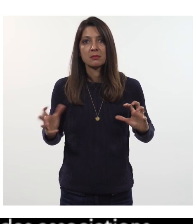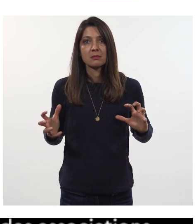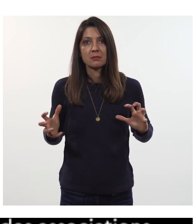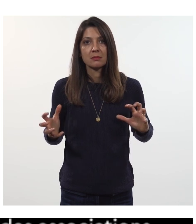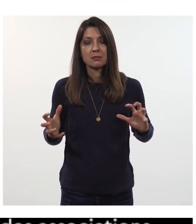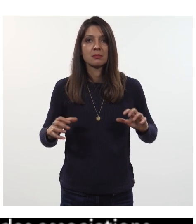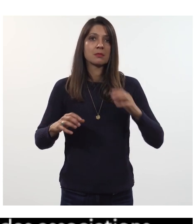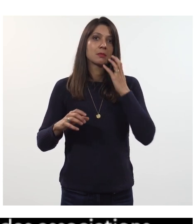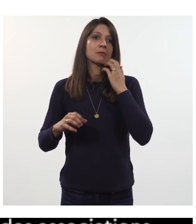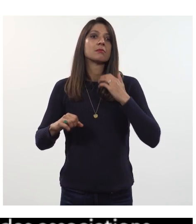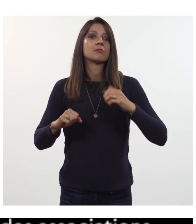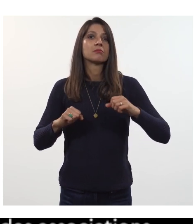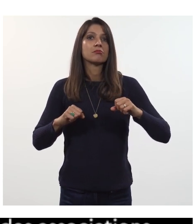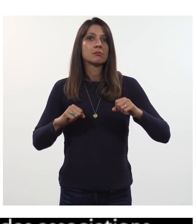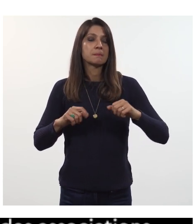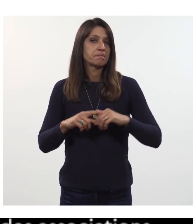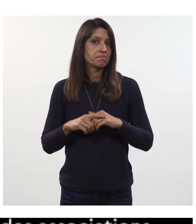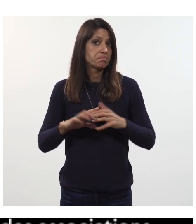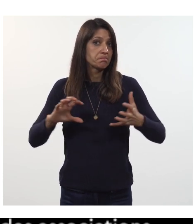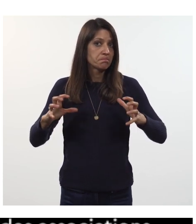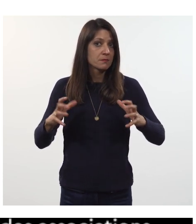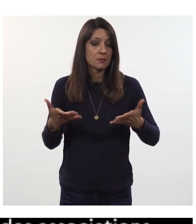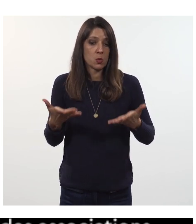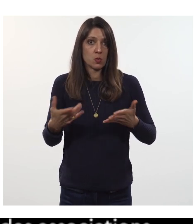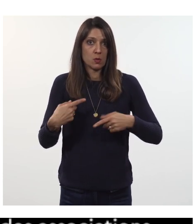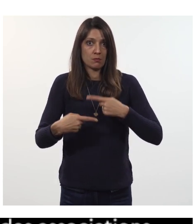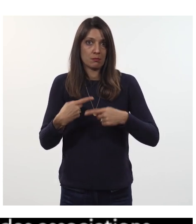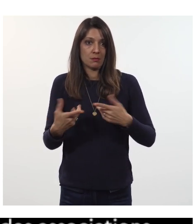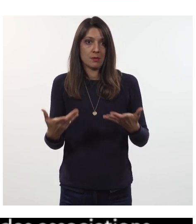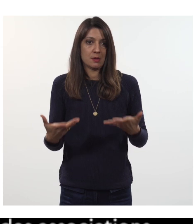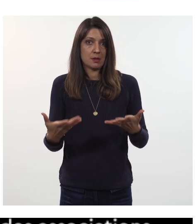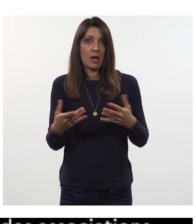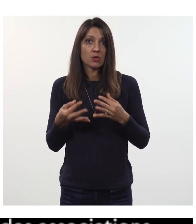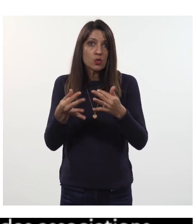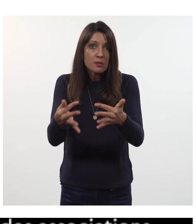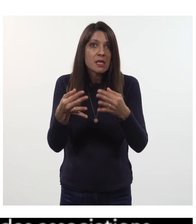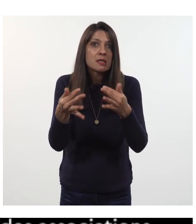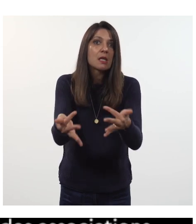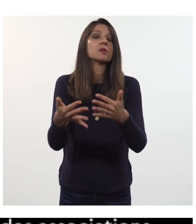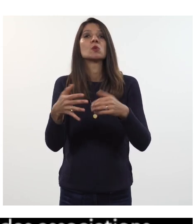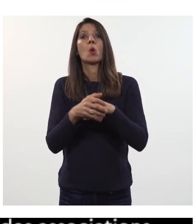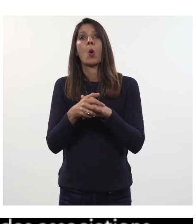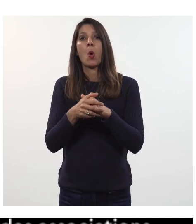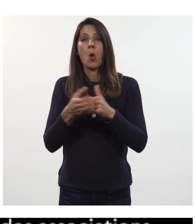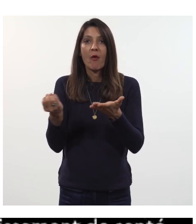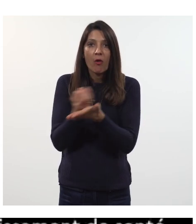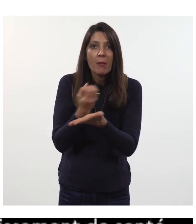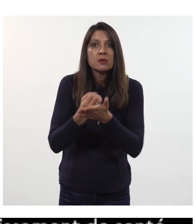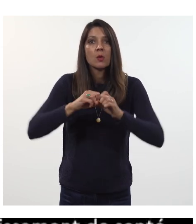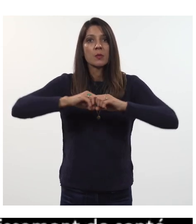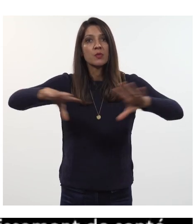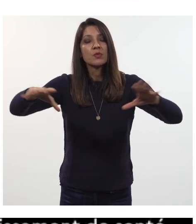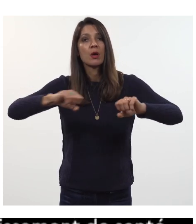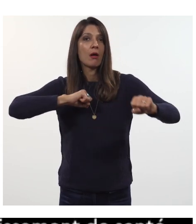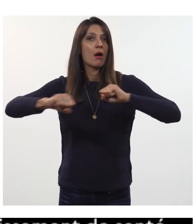des actions de formation, ce que l'on est en train de faire aujourd'hui, de la sensibilisation aussi en même temps, de la communication, des